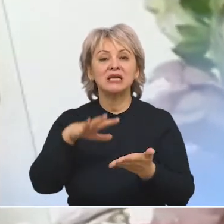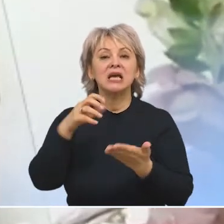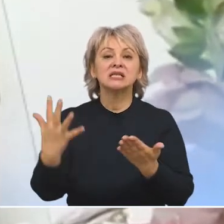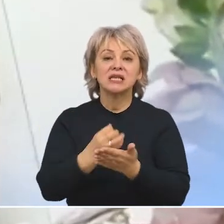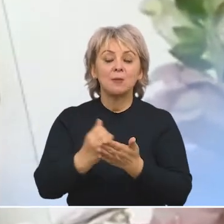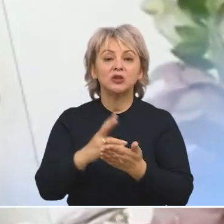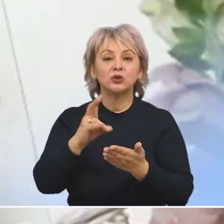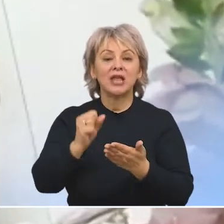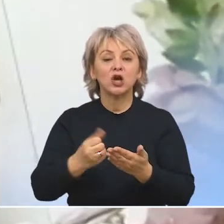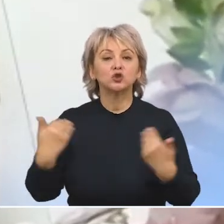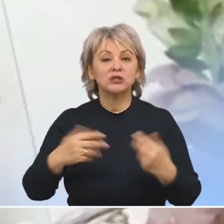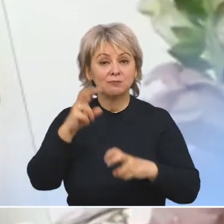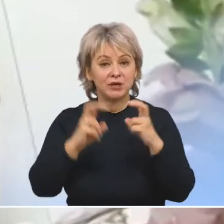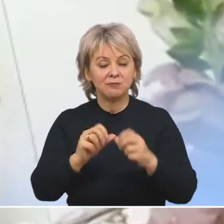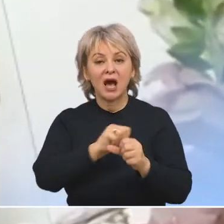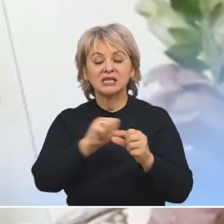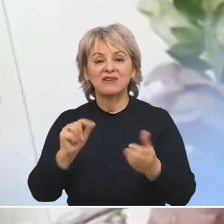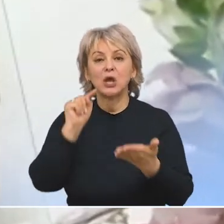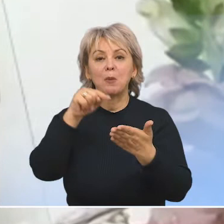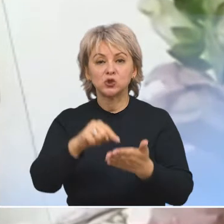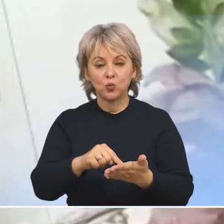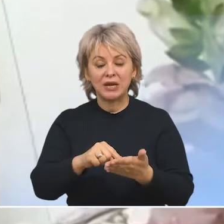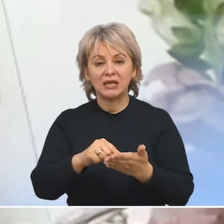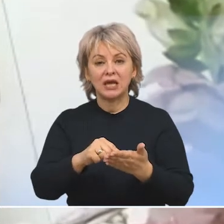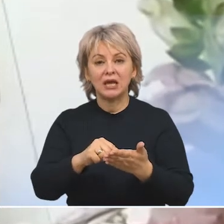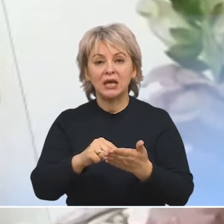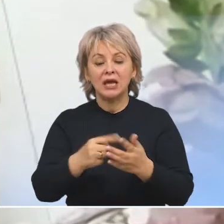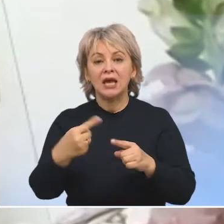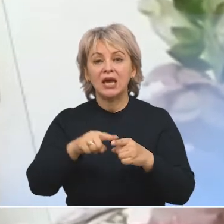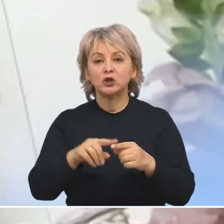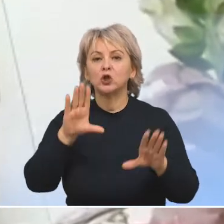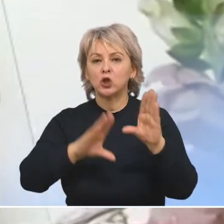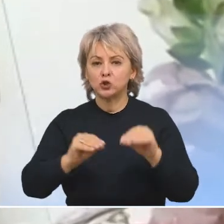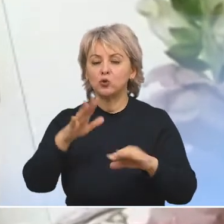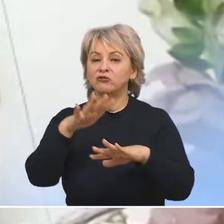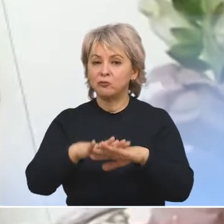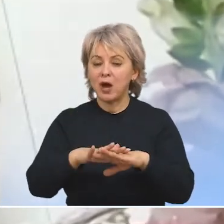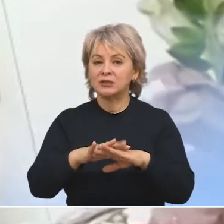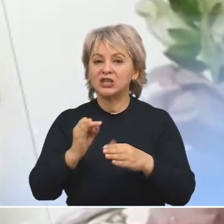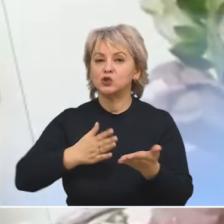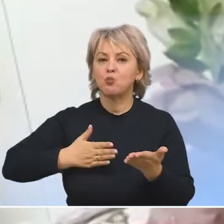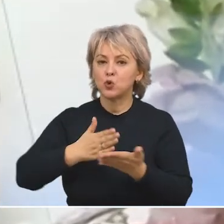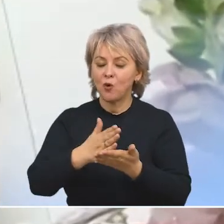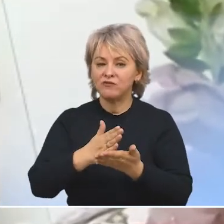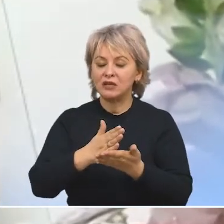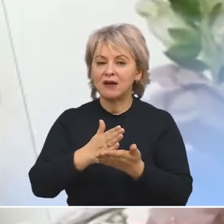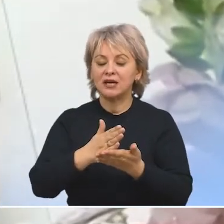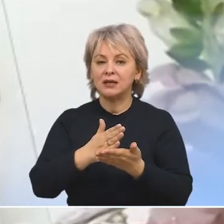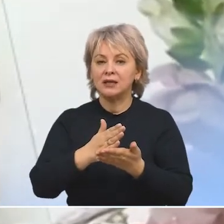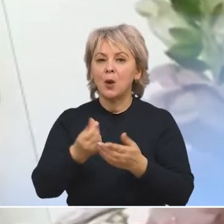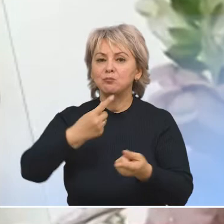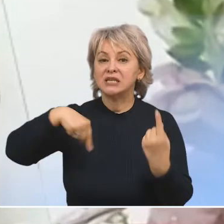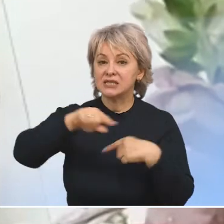субъект зарабатывает на жизнь. Потому что основные поступления средств на его счет идут из профильного как